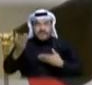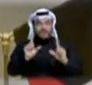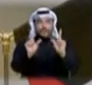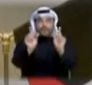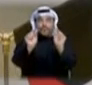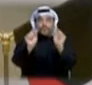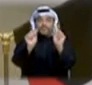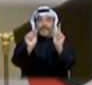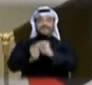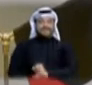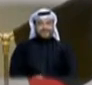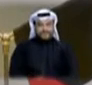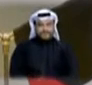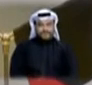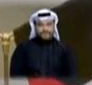متميزة.